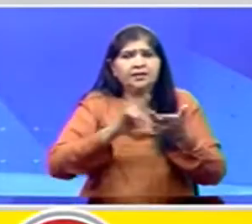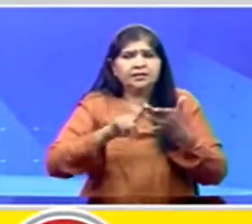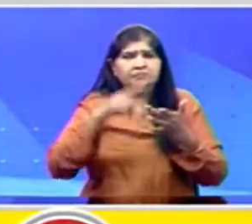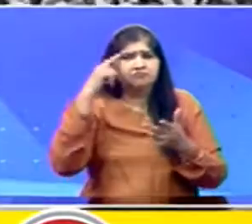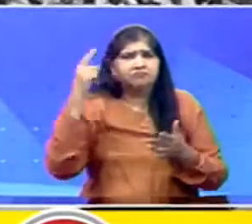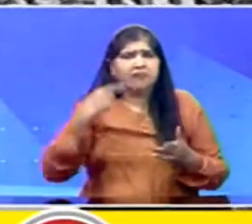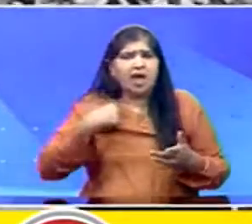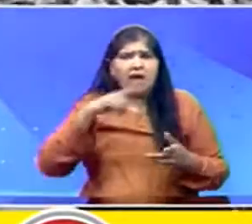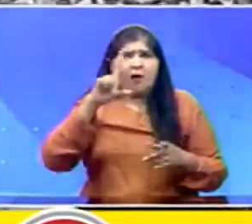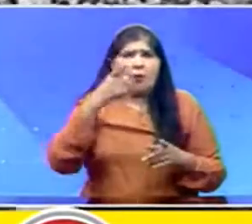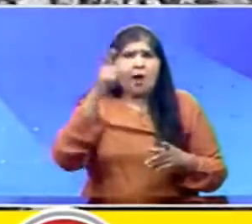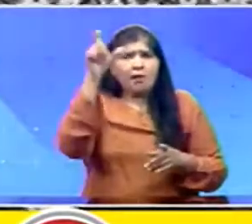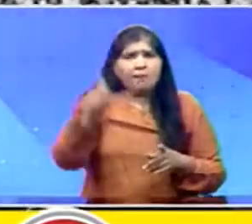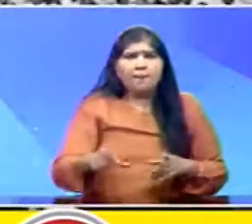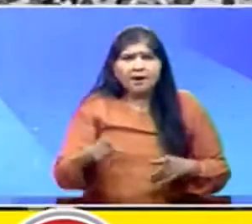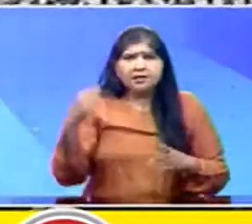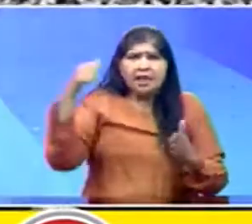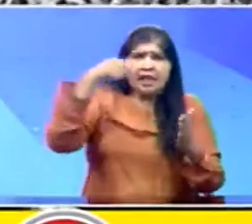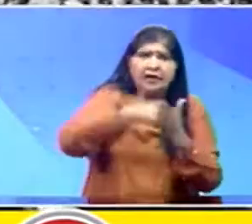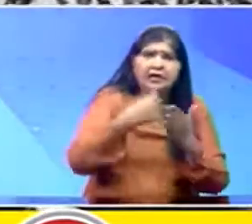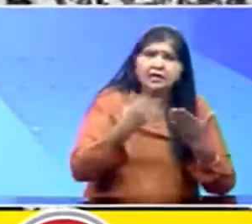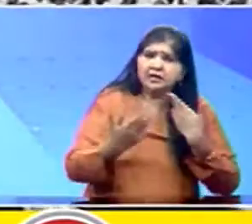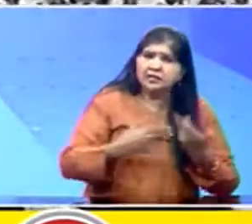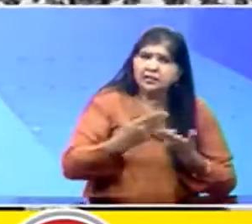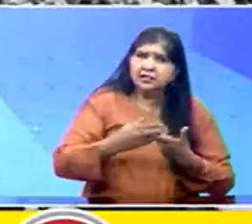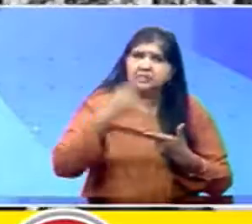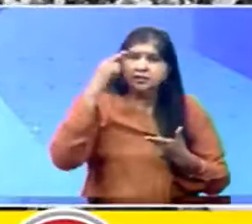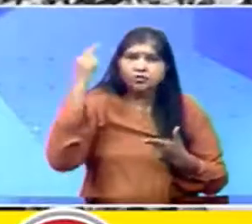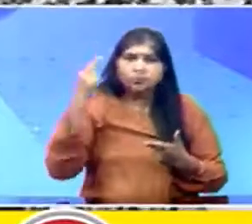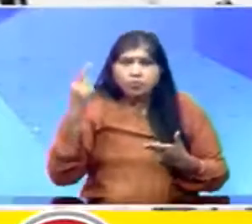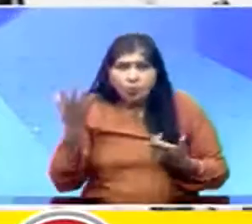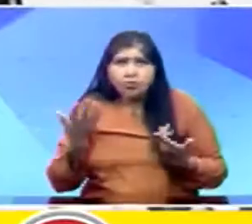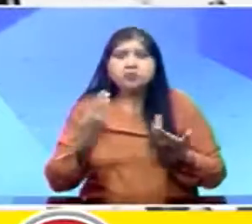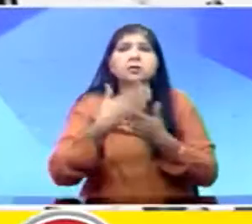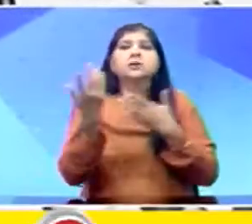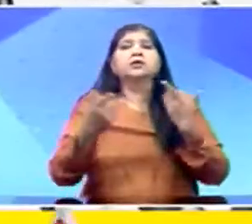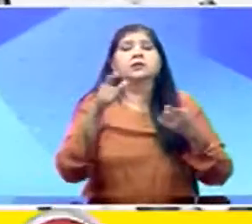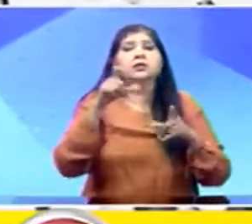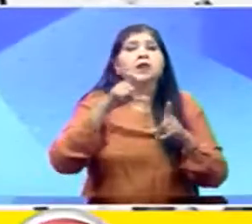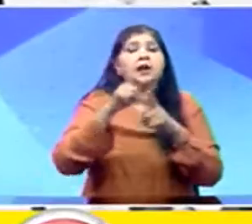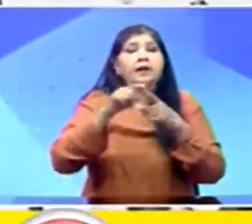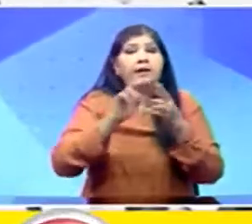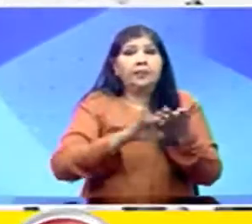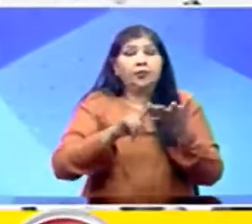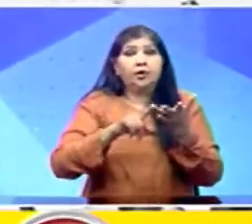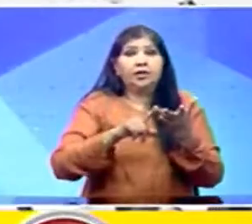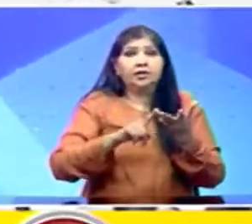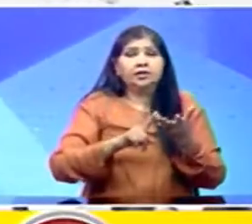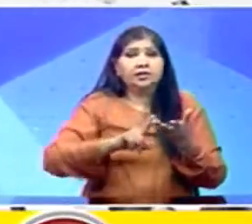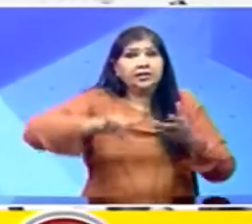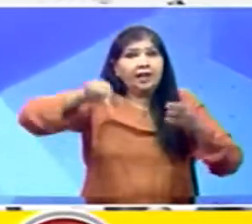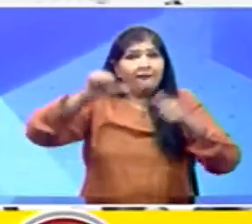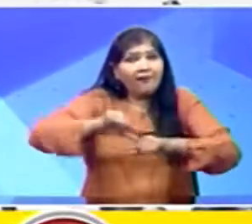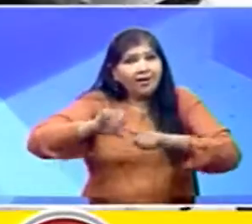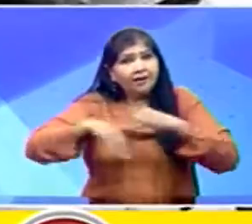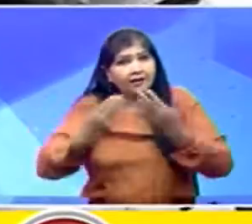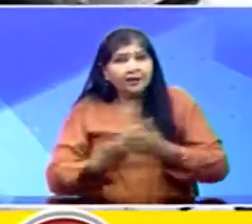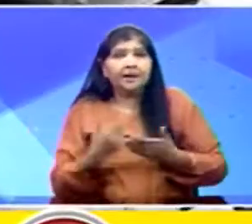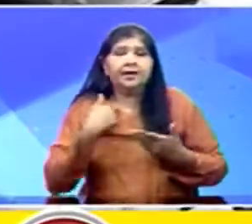ताना साही वृत्ती प्रवुत्ती को लोगतांत्रिक तरीके से पराजित करने का